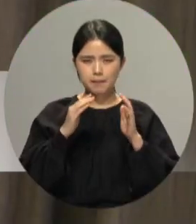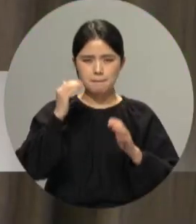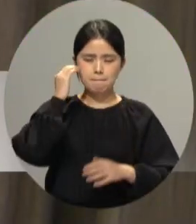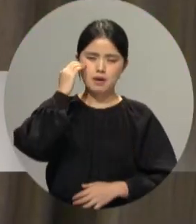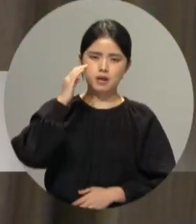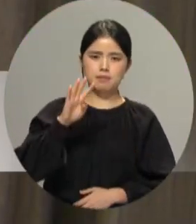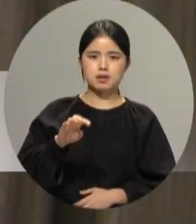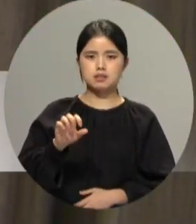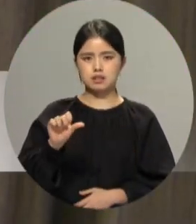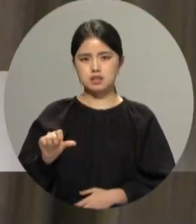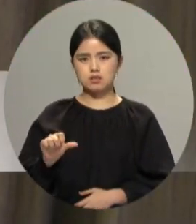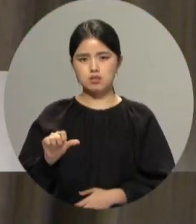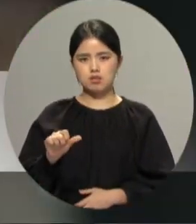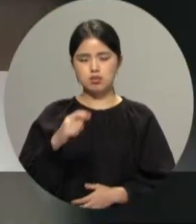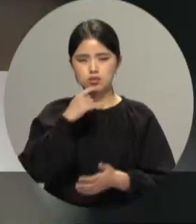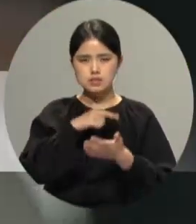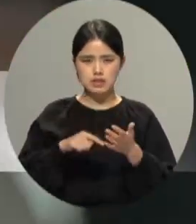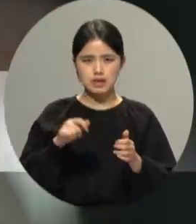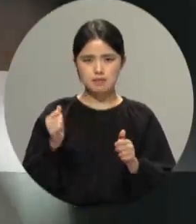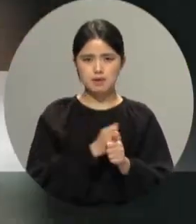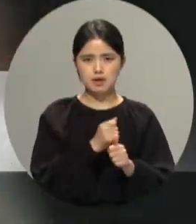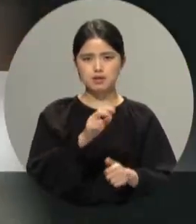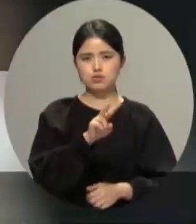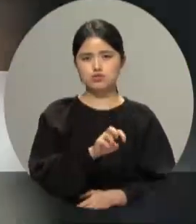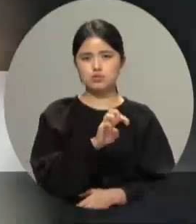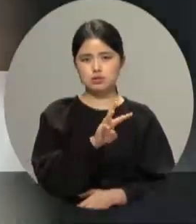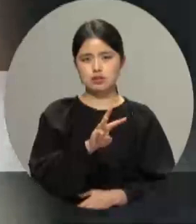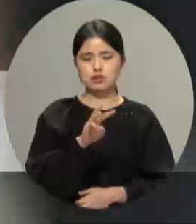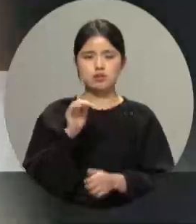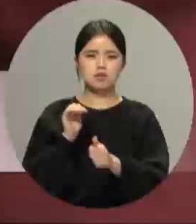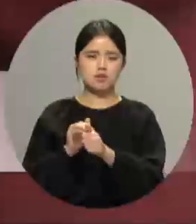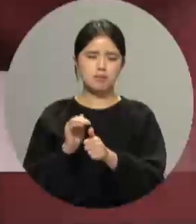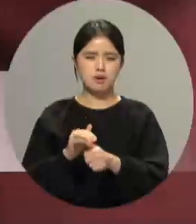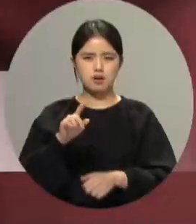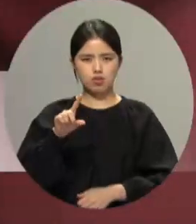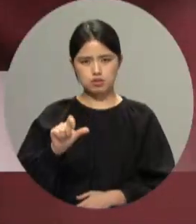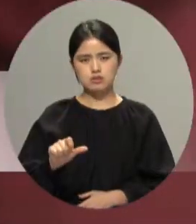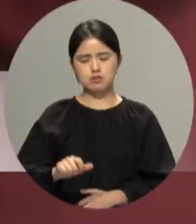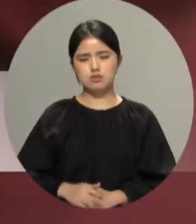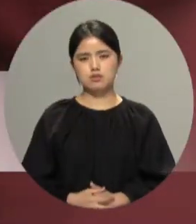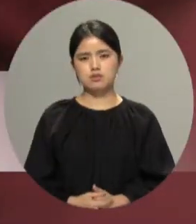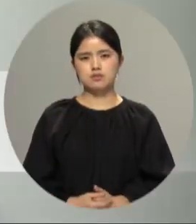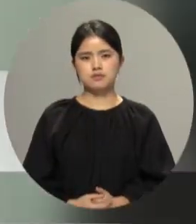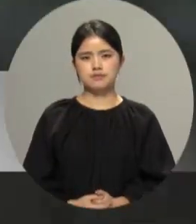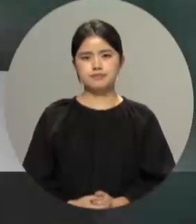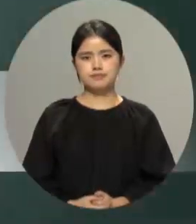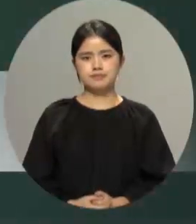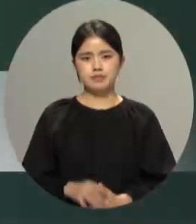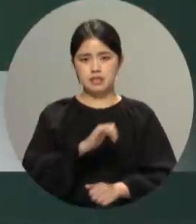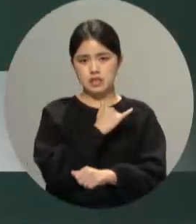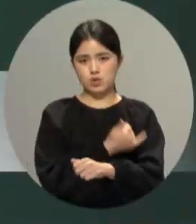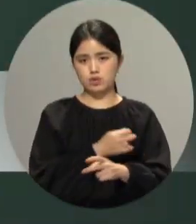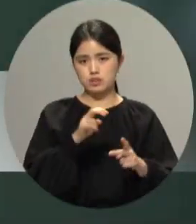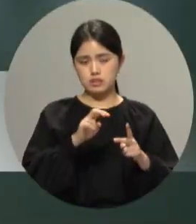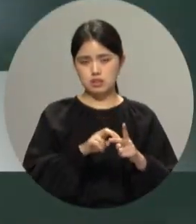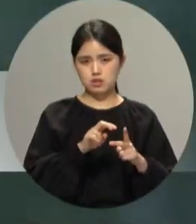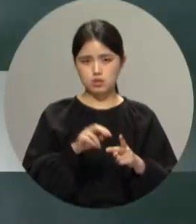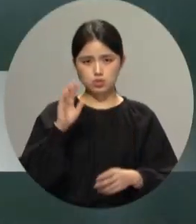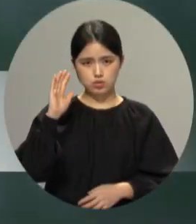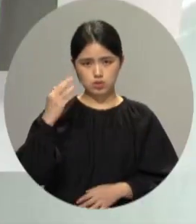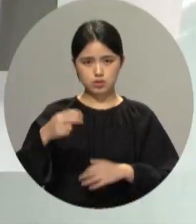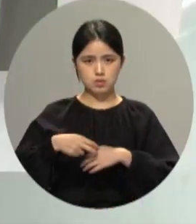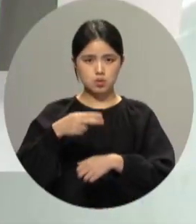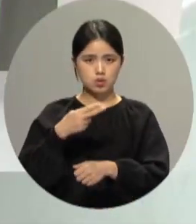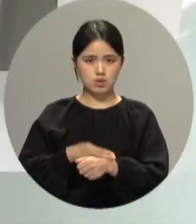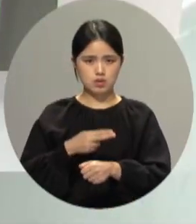45건 상해 폭행 23건 협박 15건 순이었습니다 인권센터는 최근 치매에